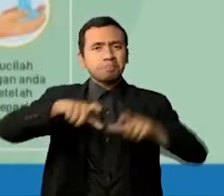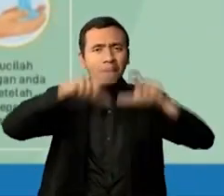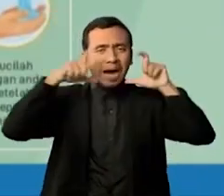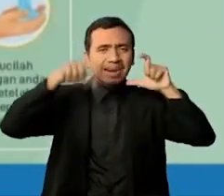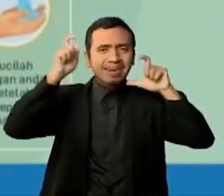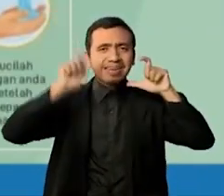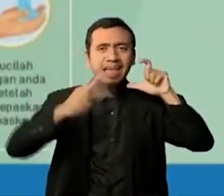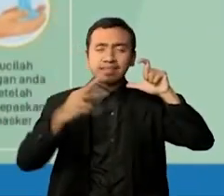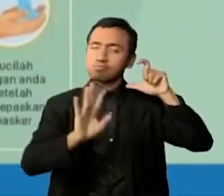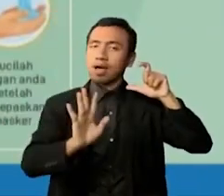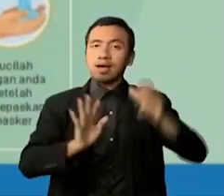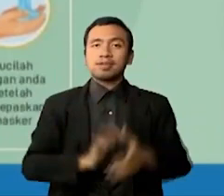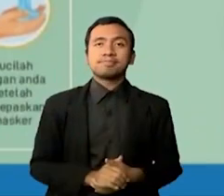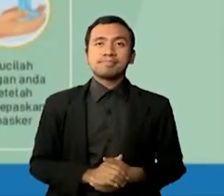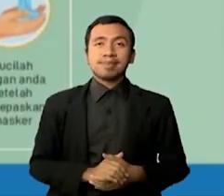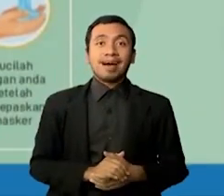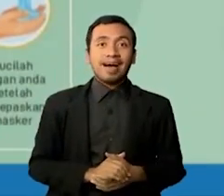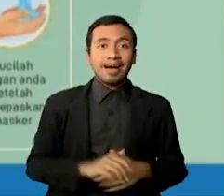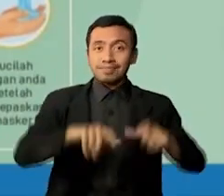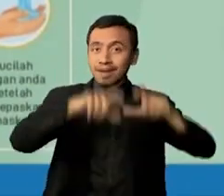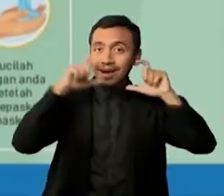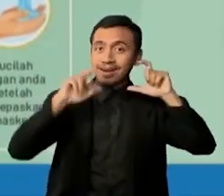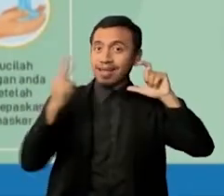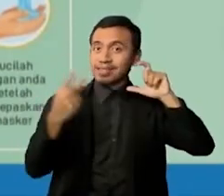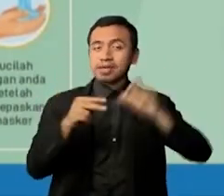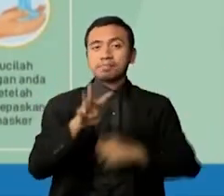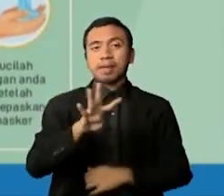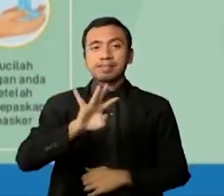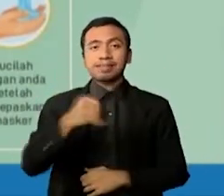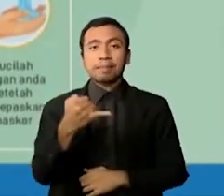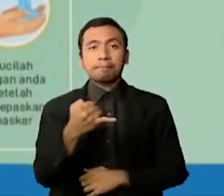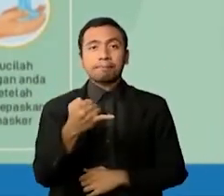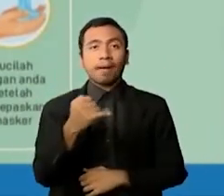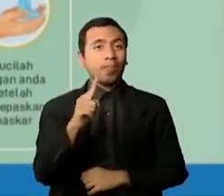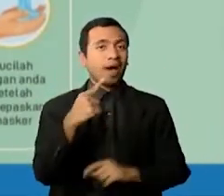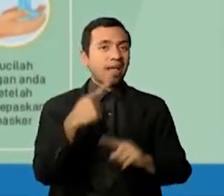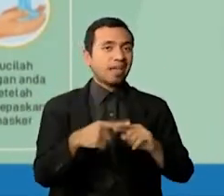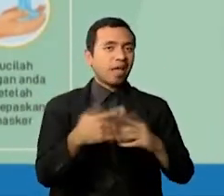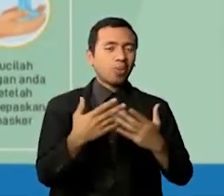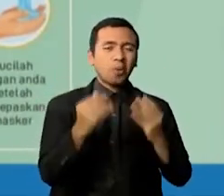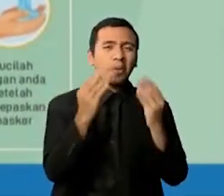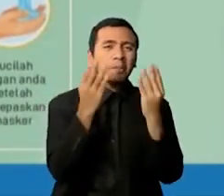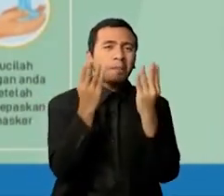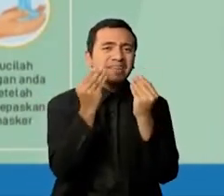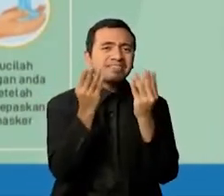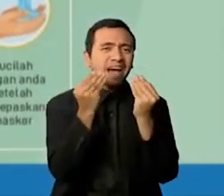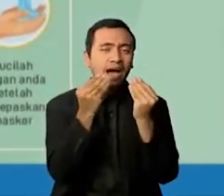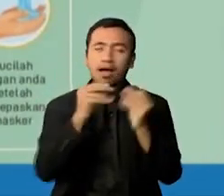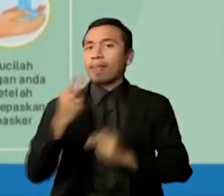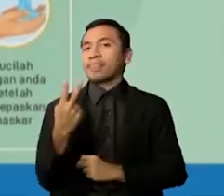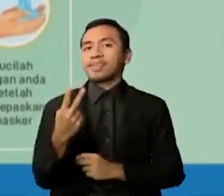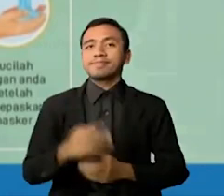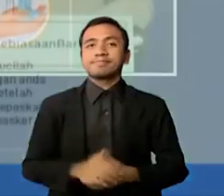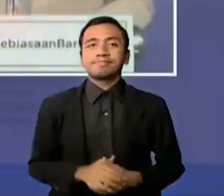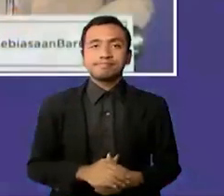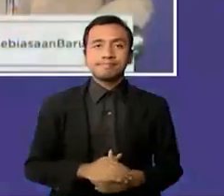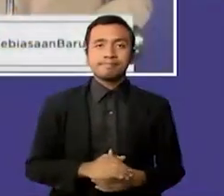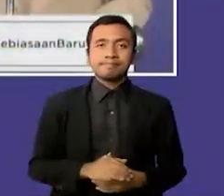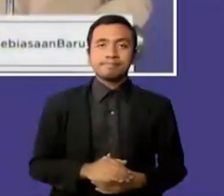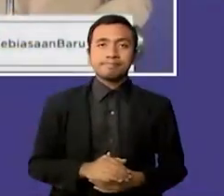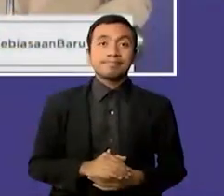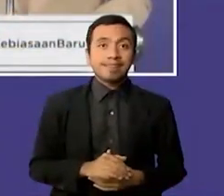ingat ganti masker setiap empat jam sekali atau apabila basah atau lembab ini penting sekali diperhatikan